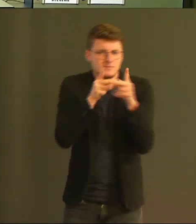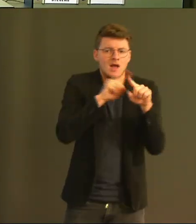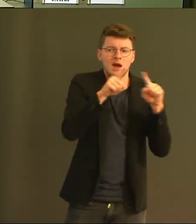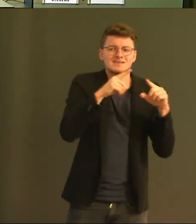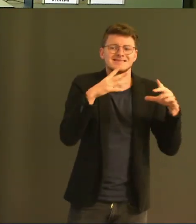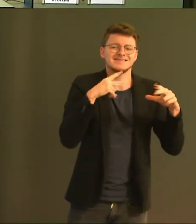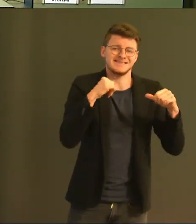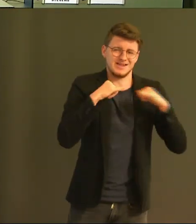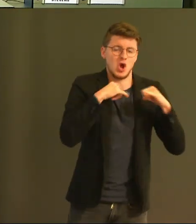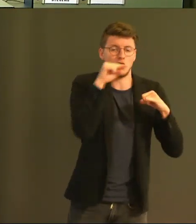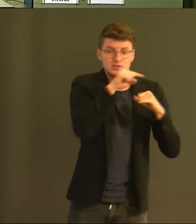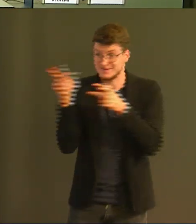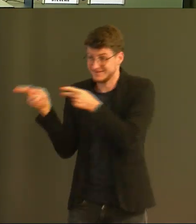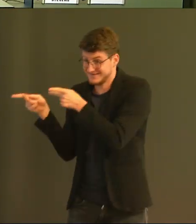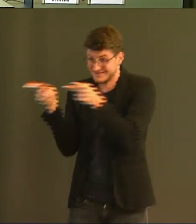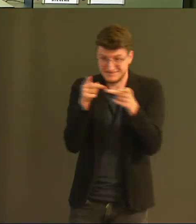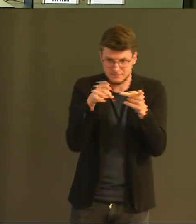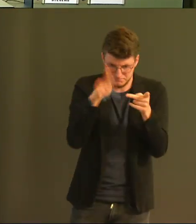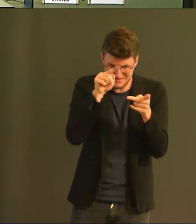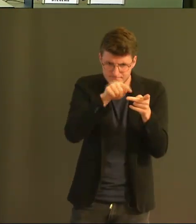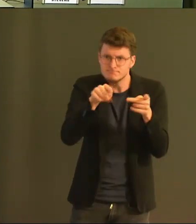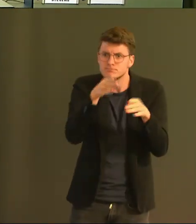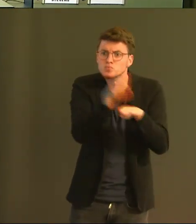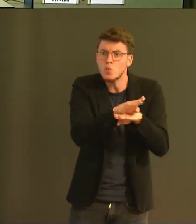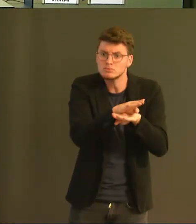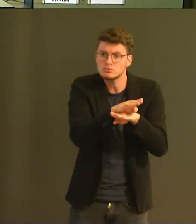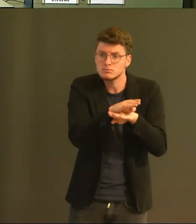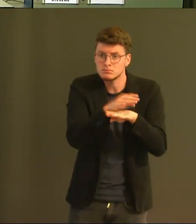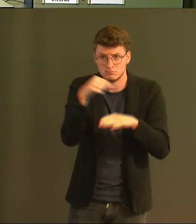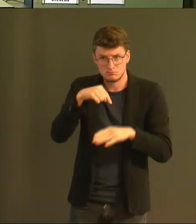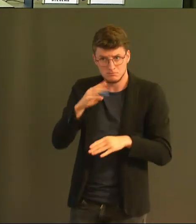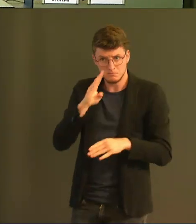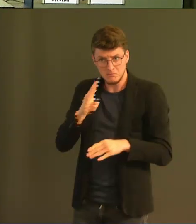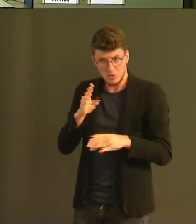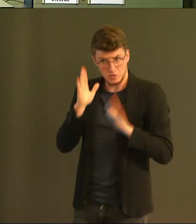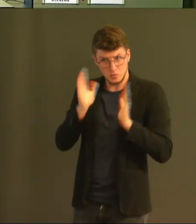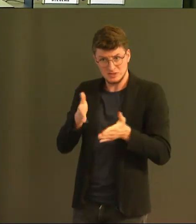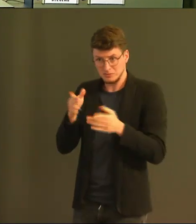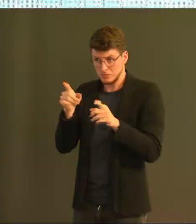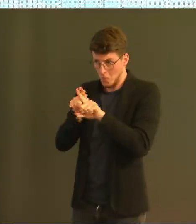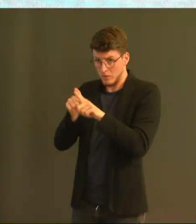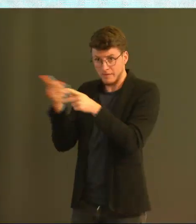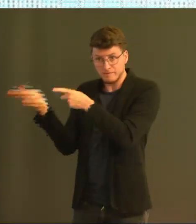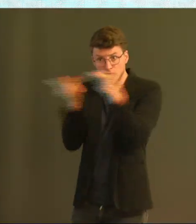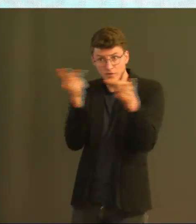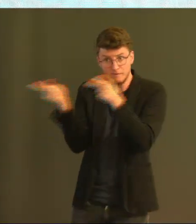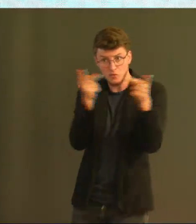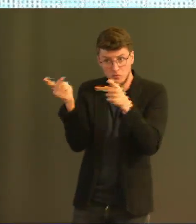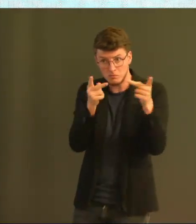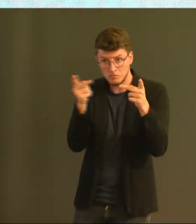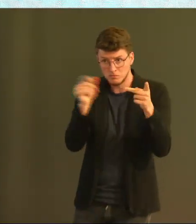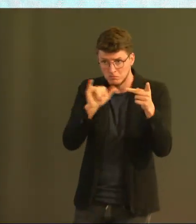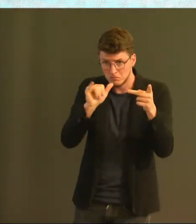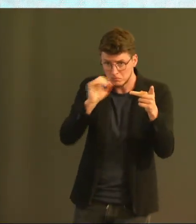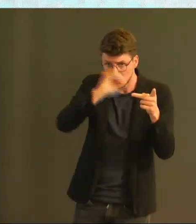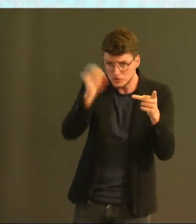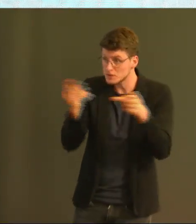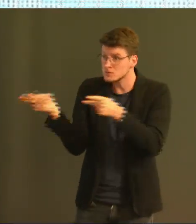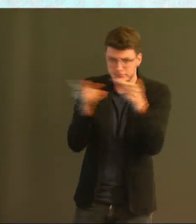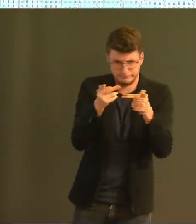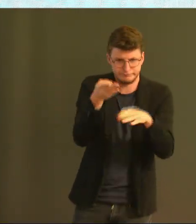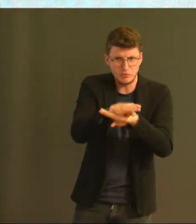patients dans un rbe et un survol des mortalités 115 spécifique autour de 30